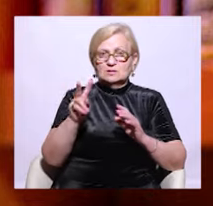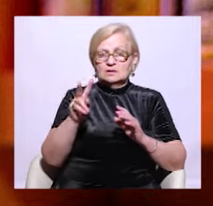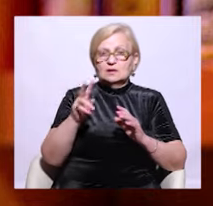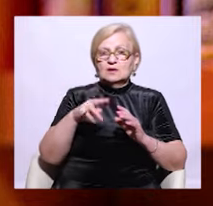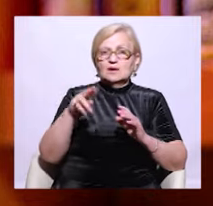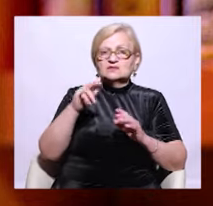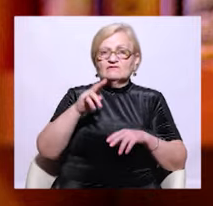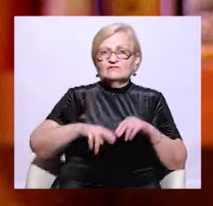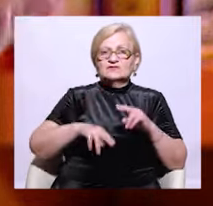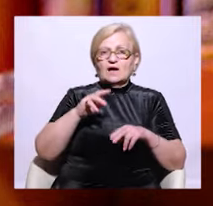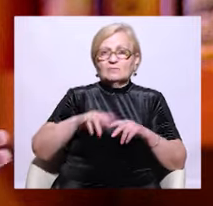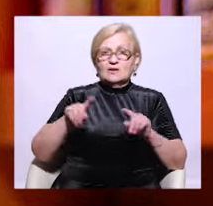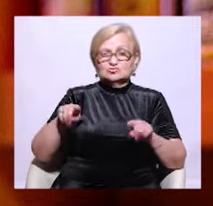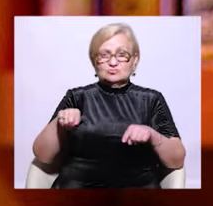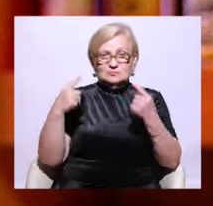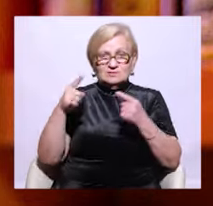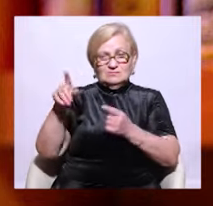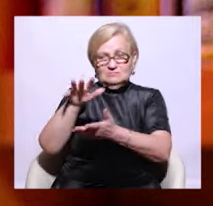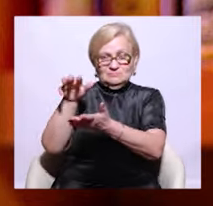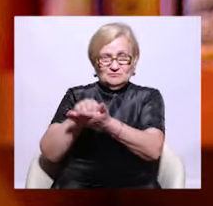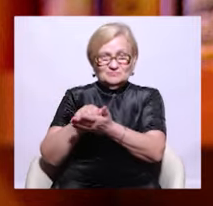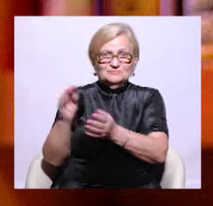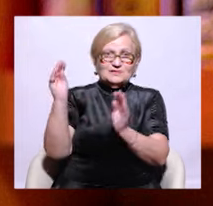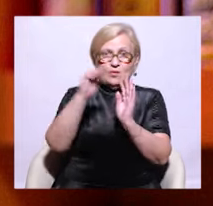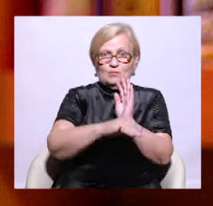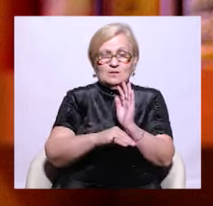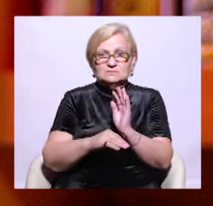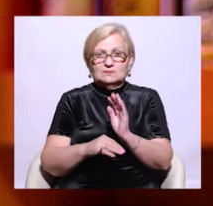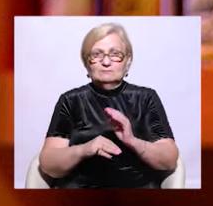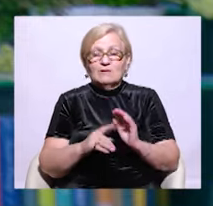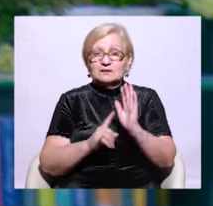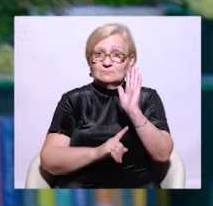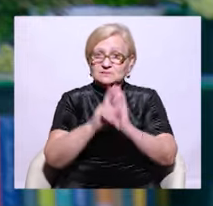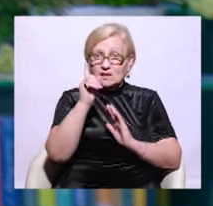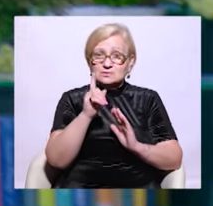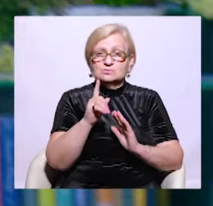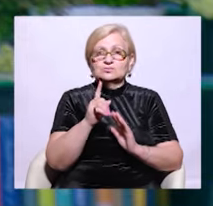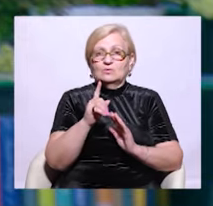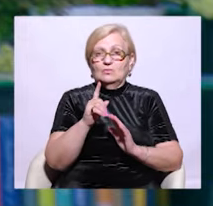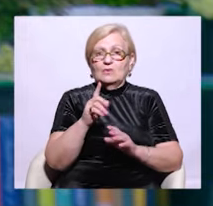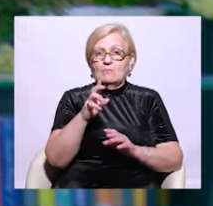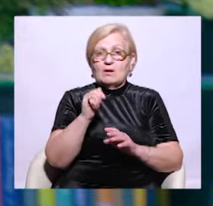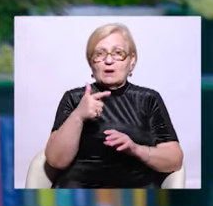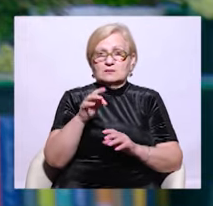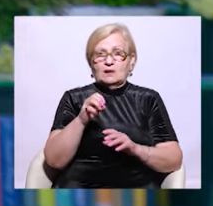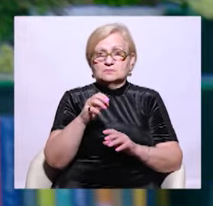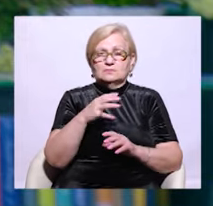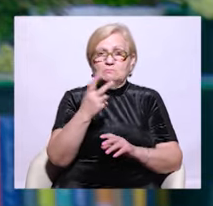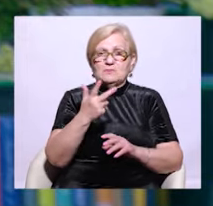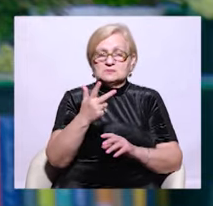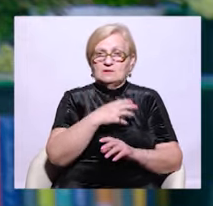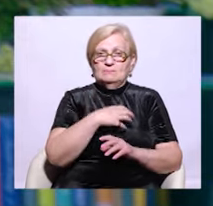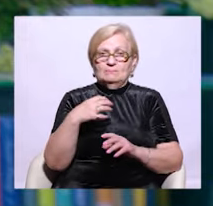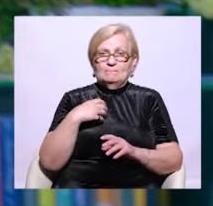დავით აღმაშენებელმა და დაასრულა მთლიანად ეს პროცესი. კარგად დააკვირდით ეს